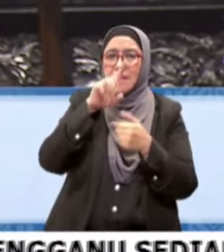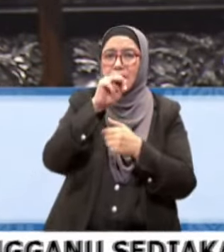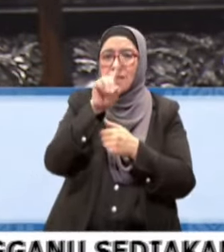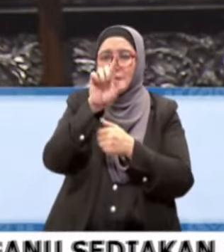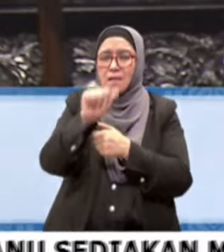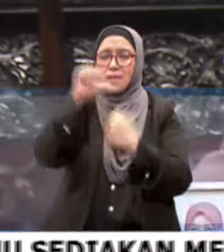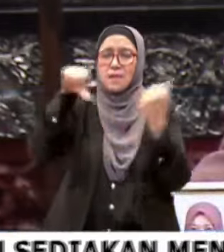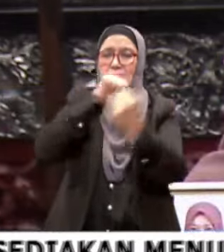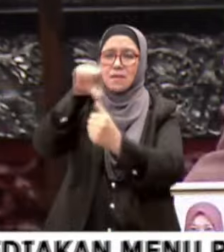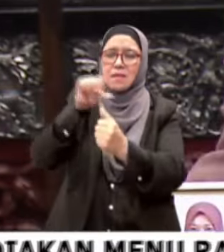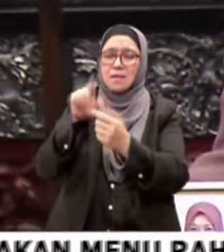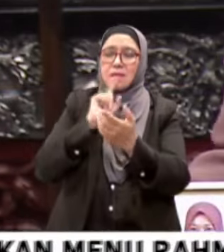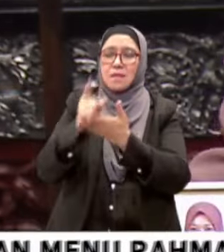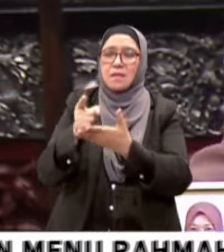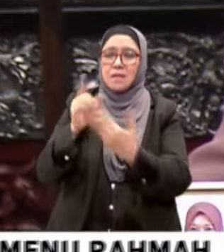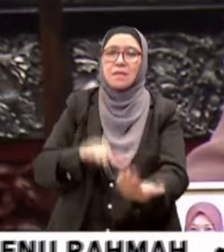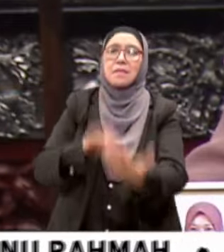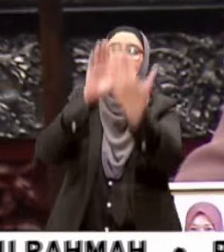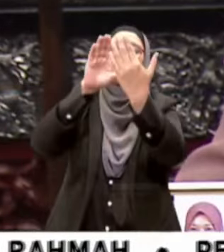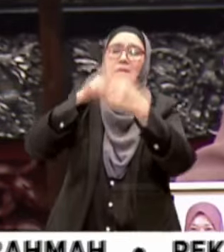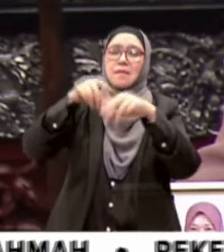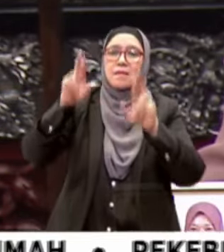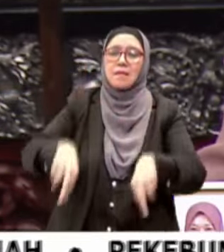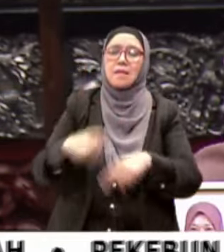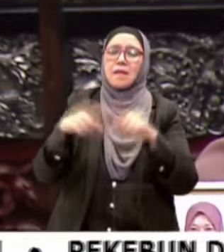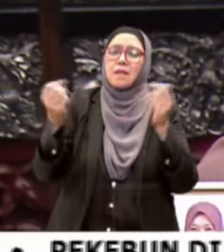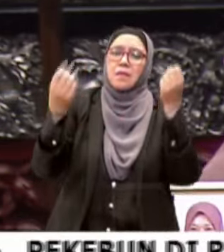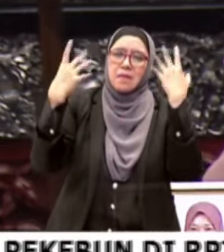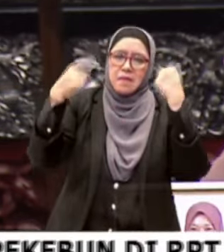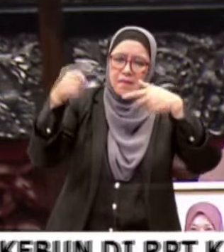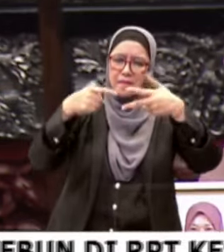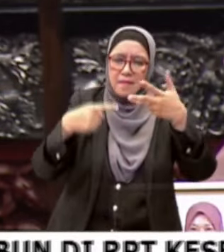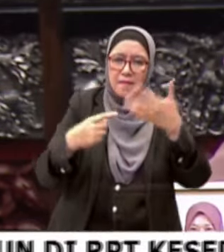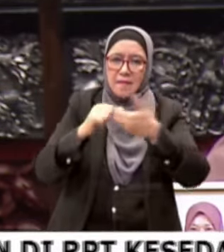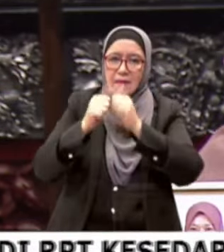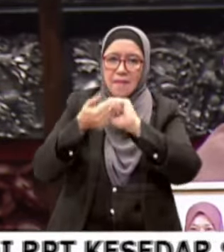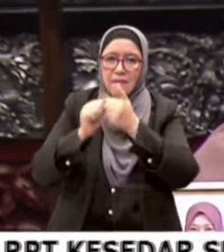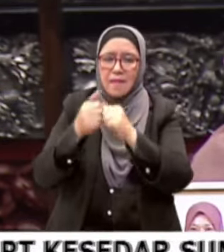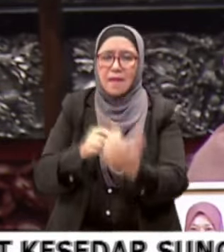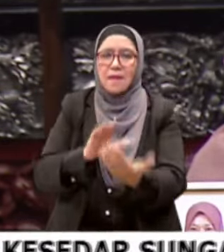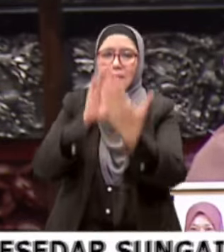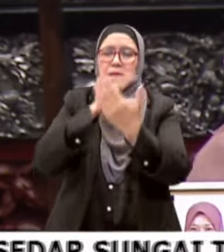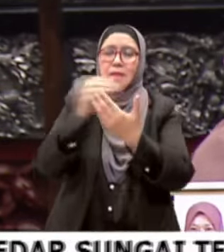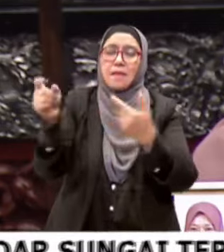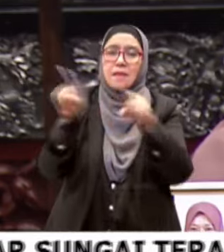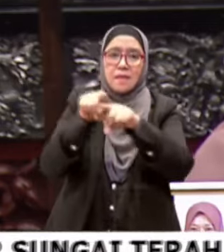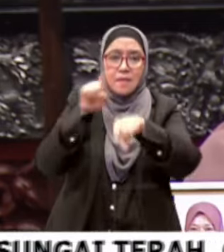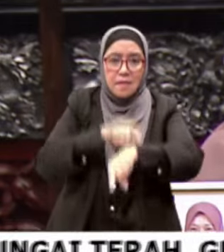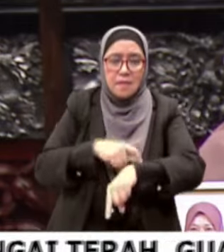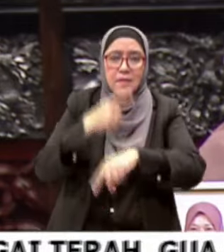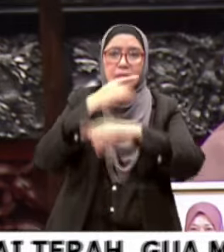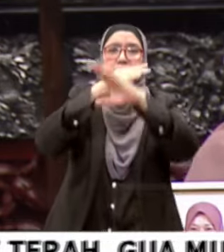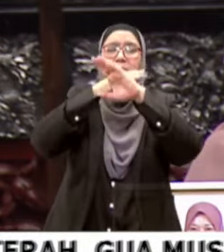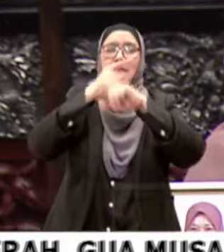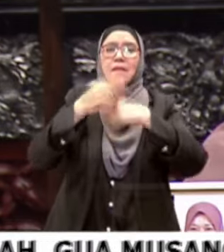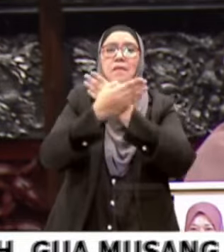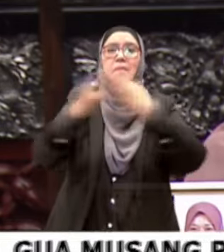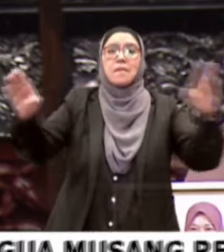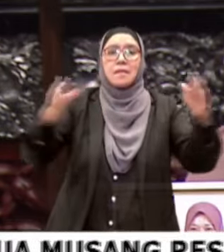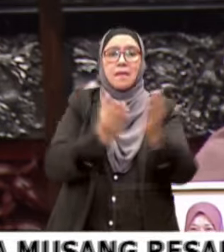media sosial yang dihadapi dan dalam masa yang sama untuk melindungi kebebasan hak dan privasi rakyat